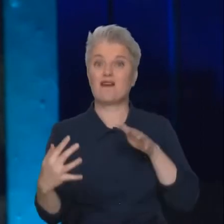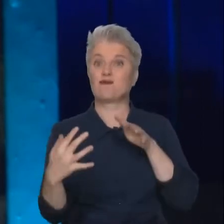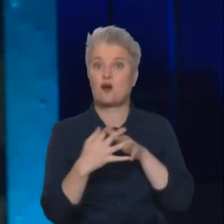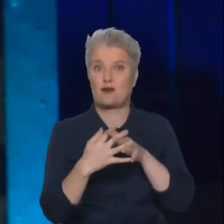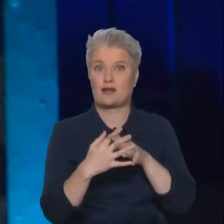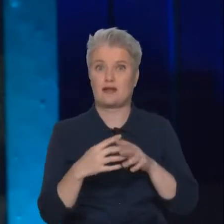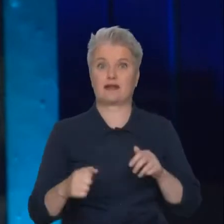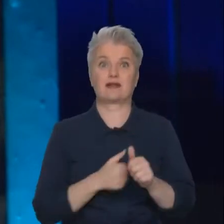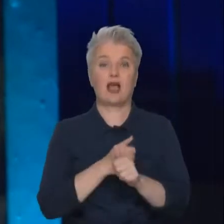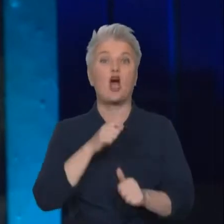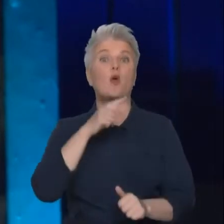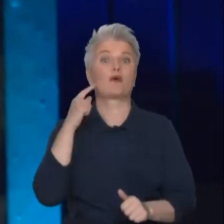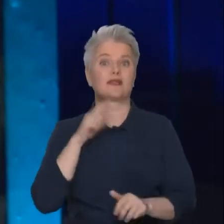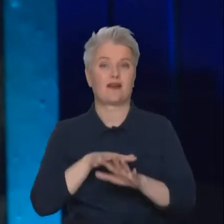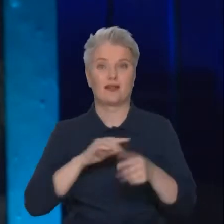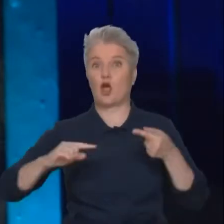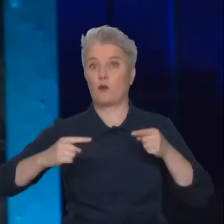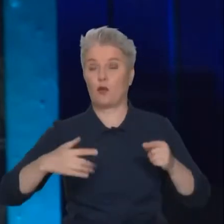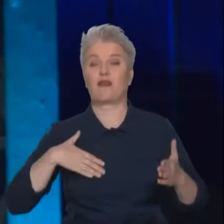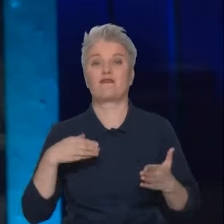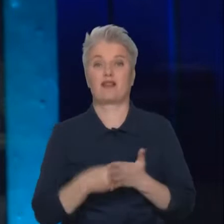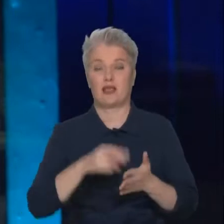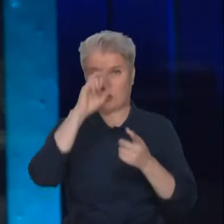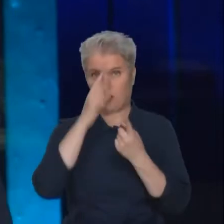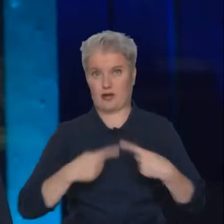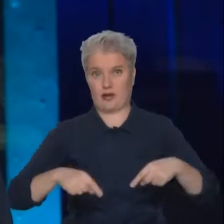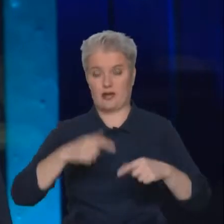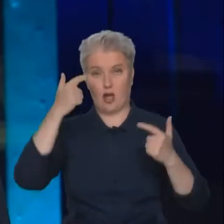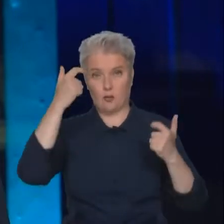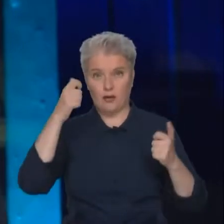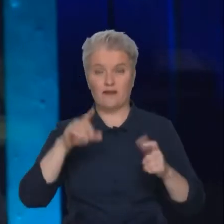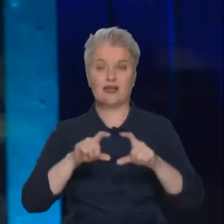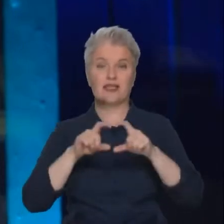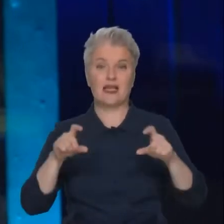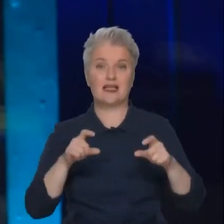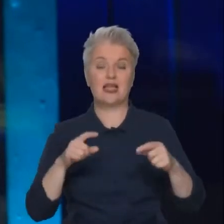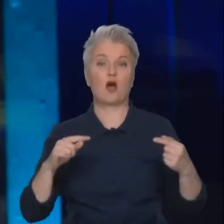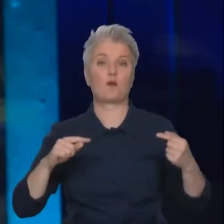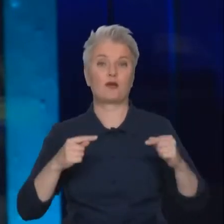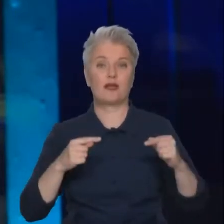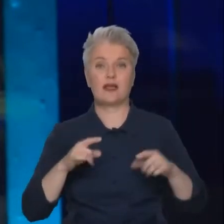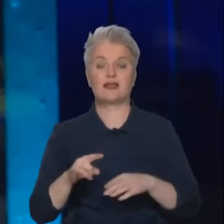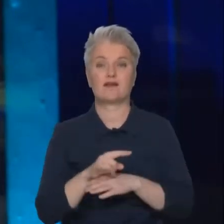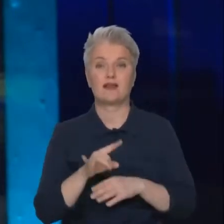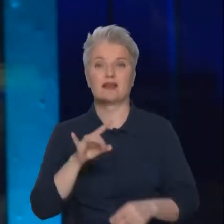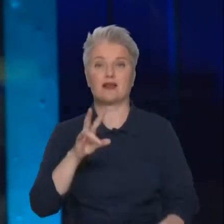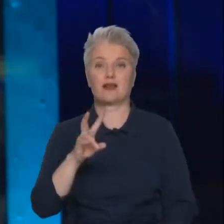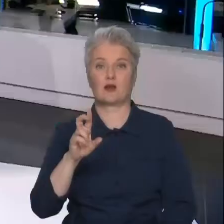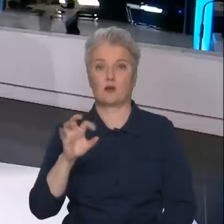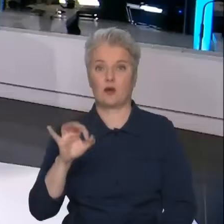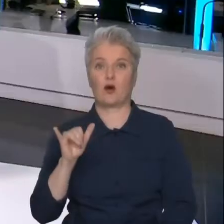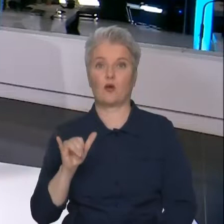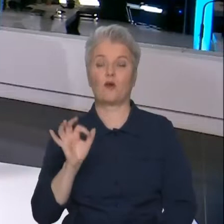Російської Федерації проти власної країни. Таке повідомляють у Центрі протидії дезінформації при РНБО у Телеграмі.